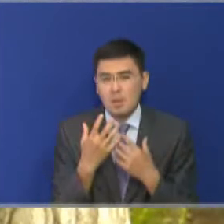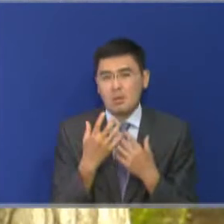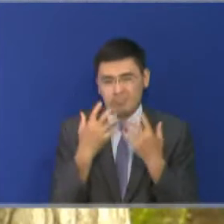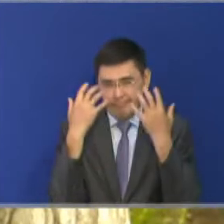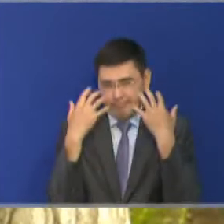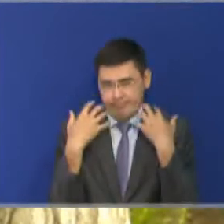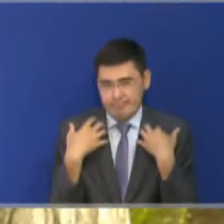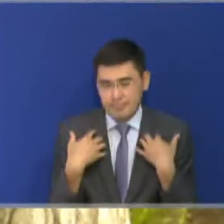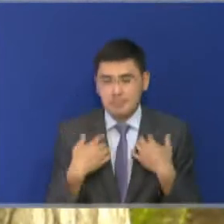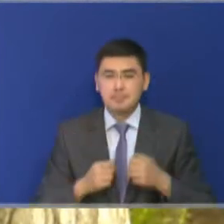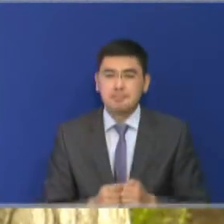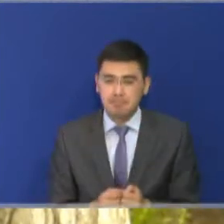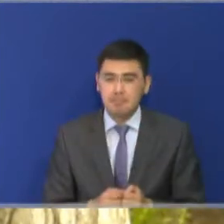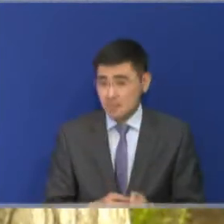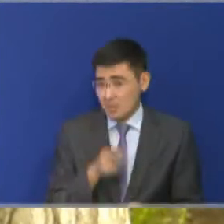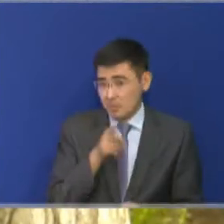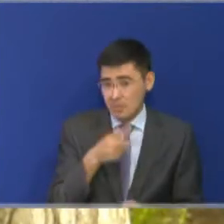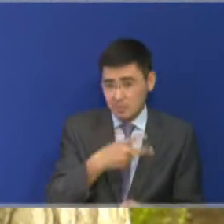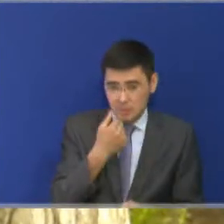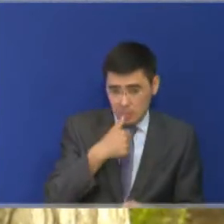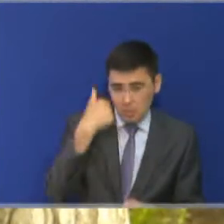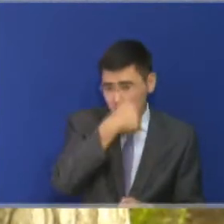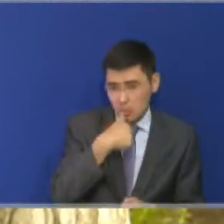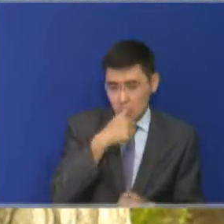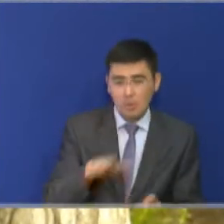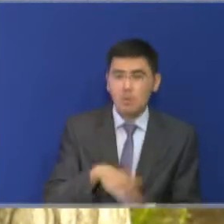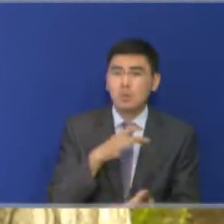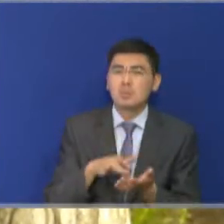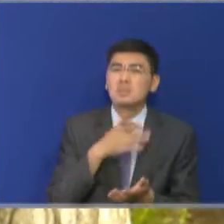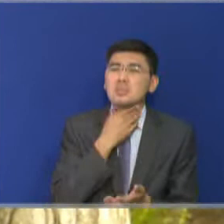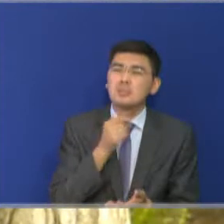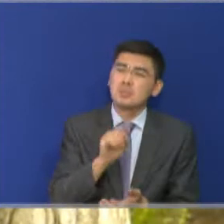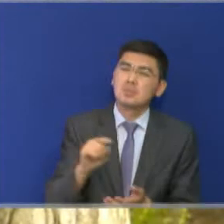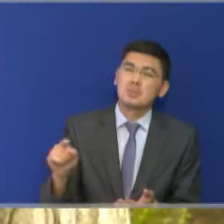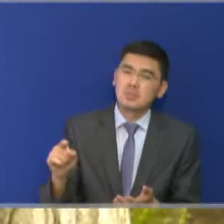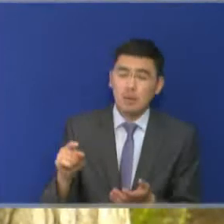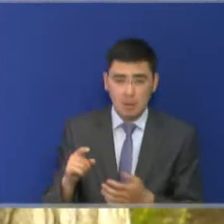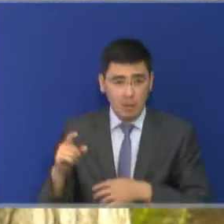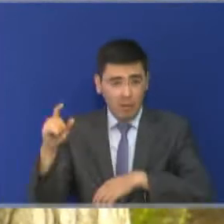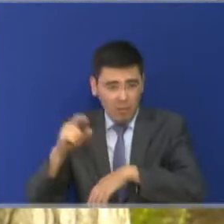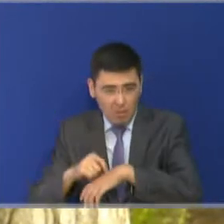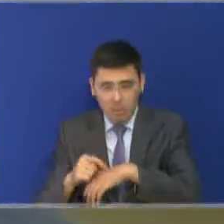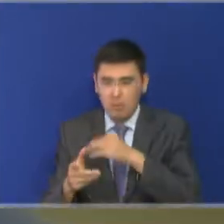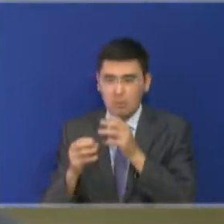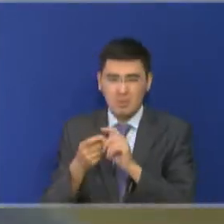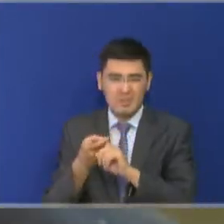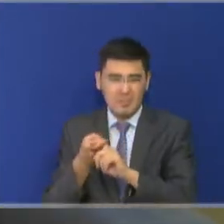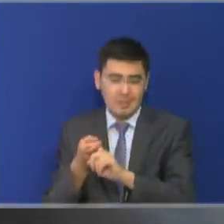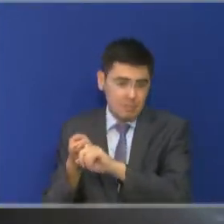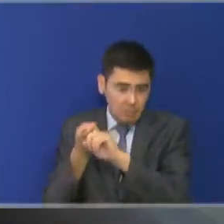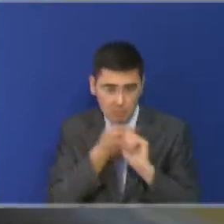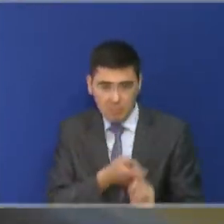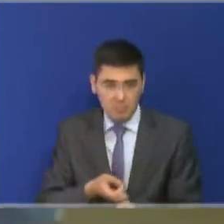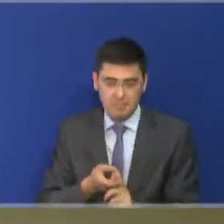гөрі тыныш өтеді. 2020 жылғы эпидмаусымда қала бойынша кене рикетсиозды тіркелген жоқ. Семей қаласы бойынша кене шаққан